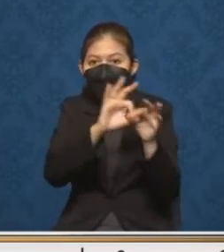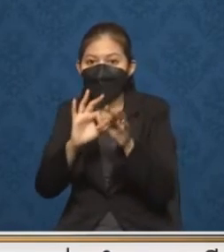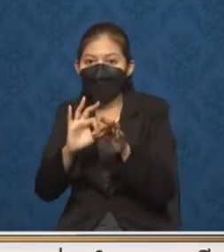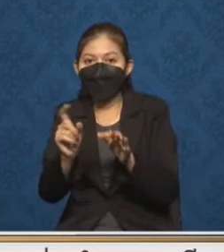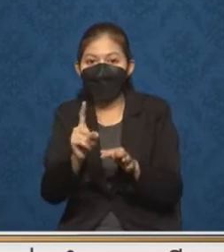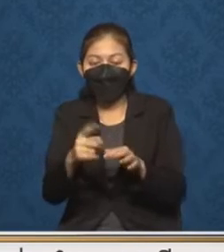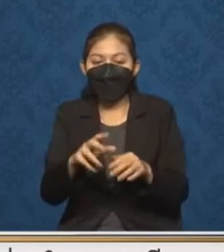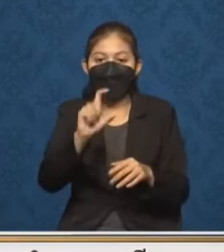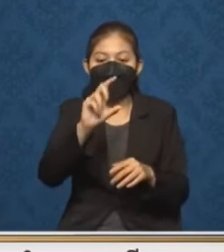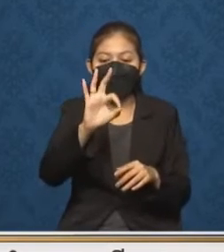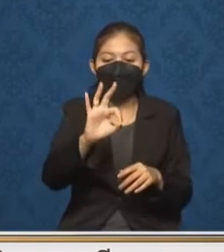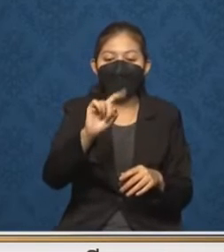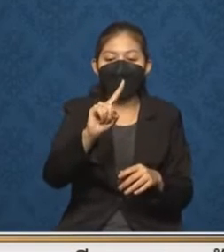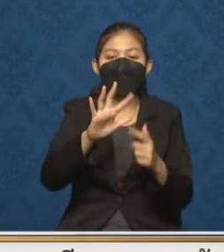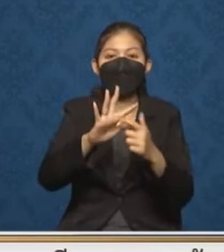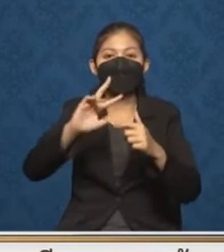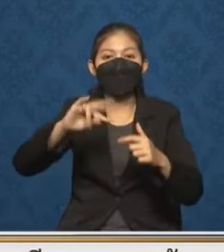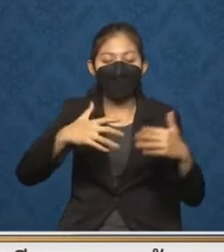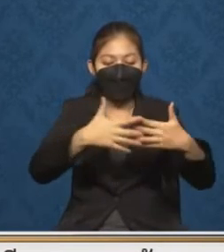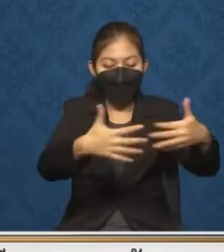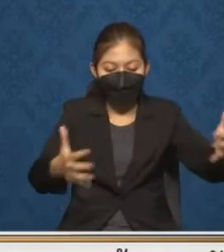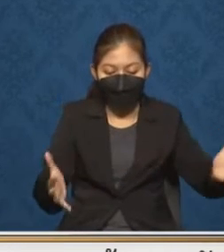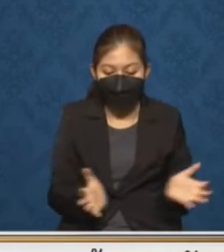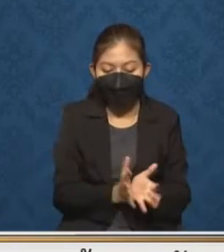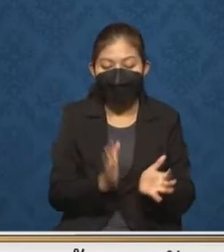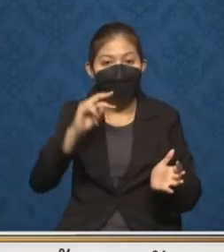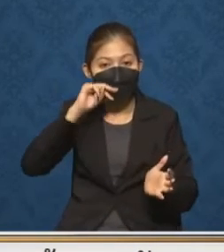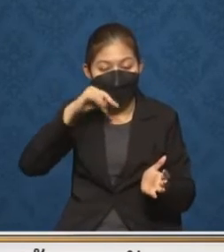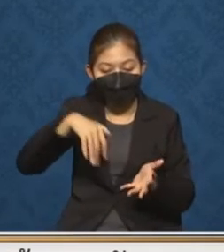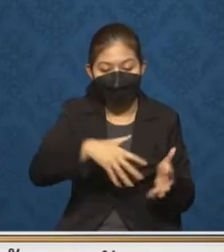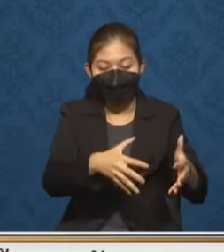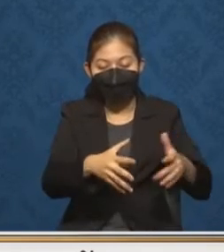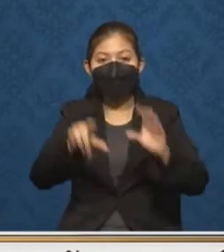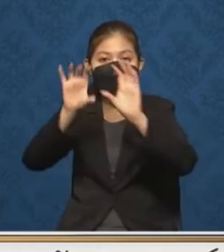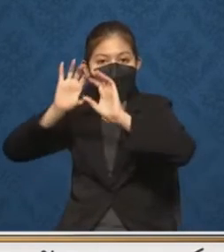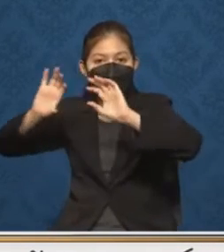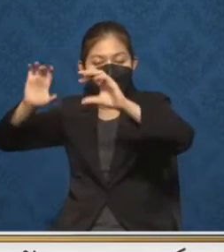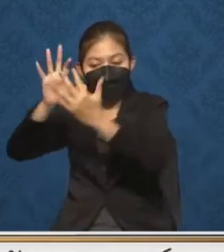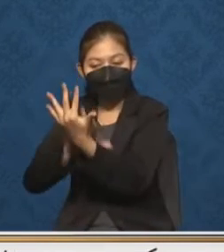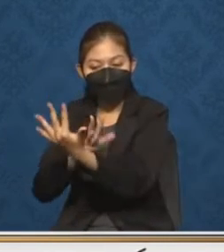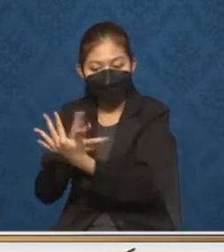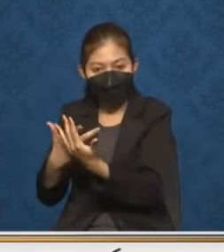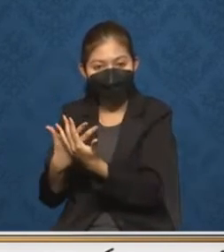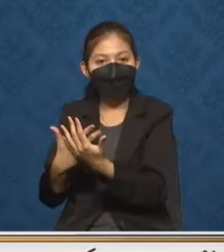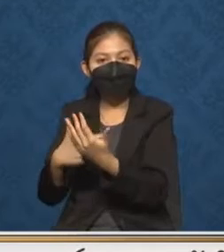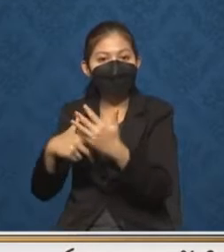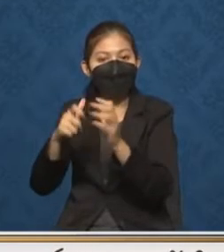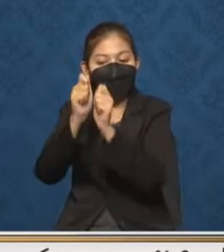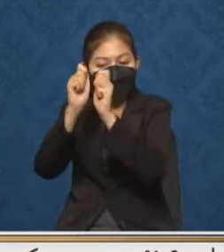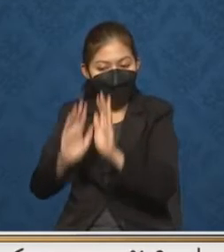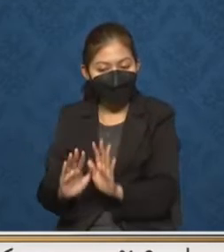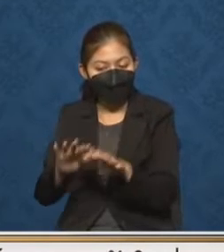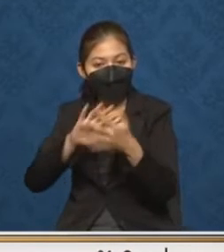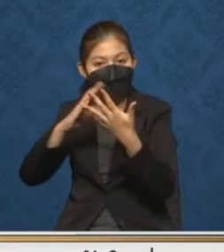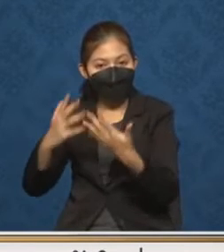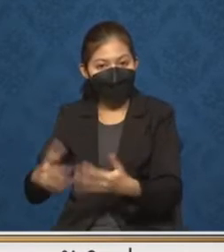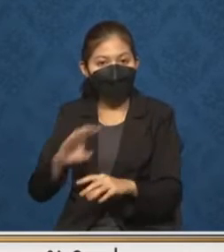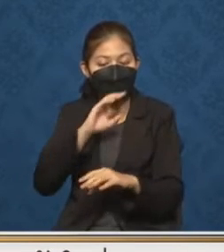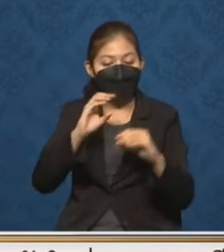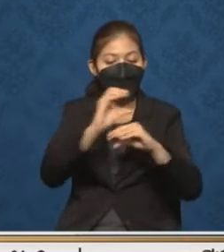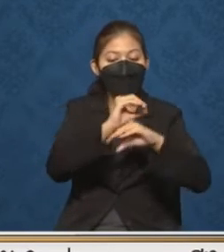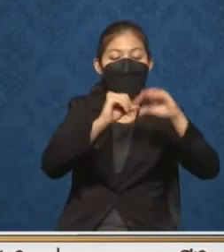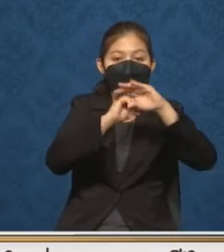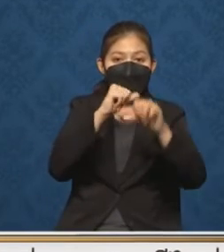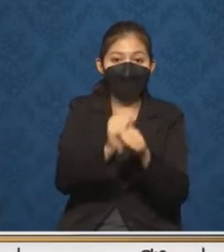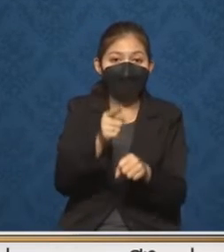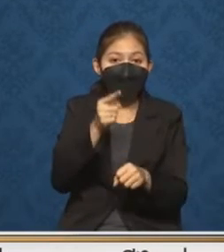ายกักเก็บน้ำซึ่งทางเทศบาลได้มีการทำแผนและออกแบบไว้เรียบร้อยซึ่งหากโครงการนี้สามารถเกิดขึ้นได้จริ